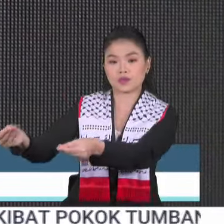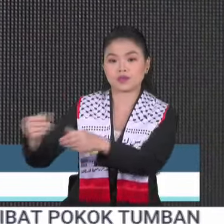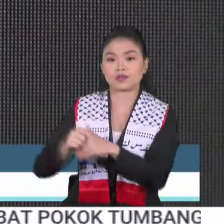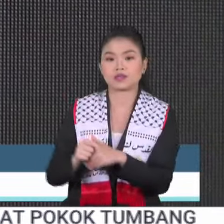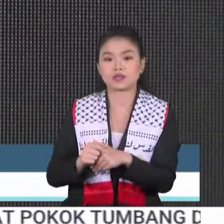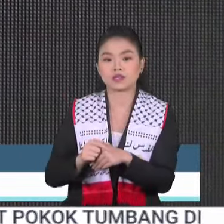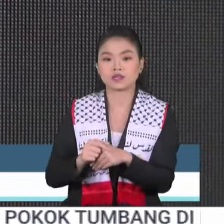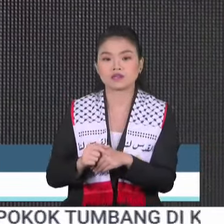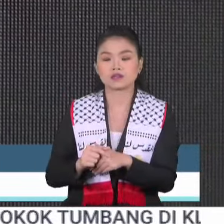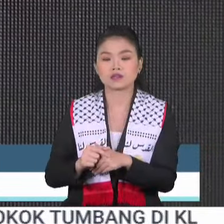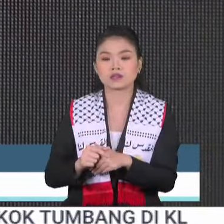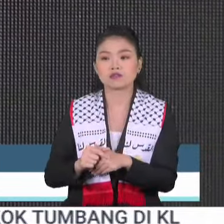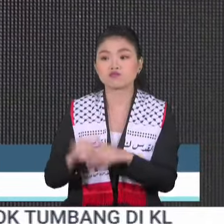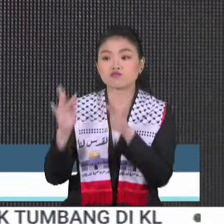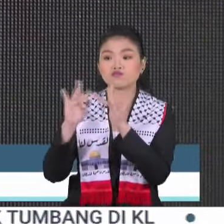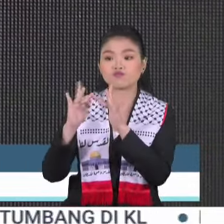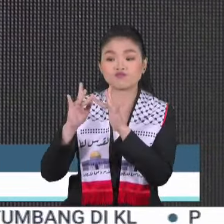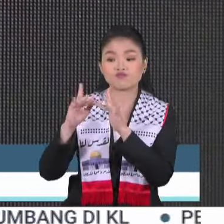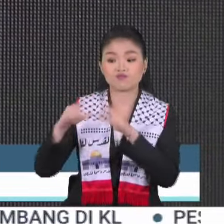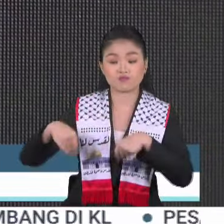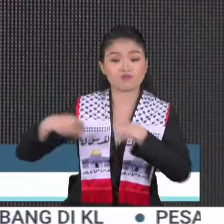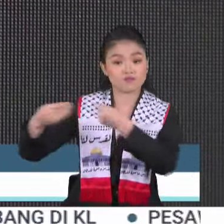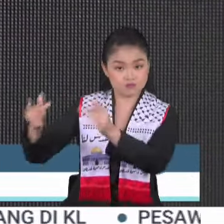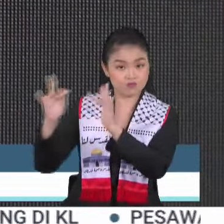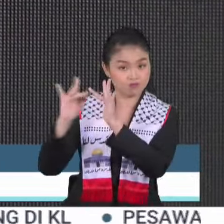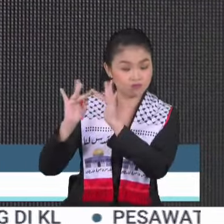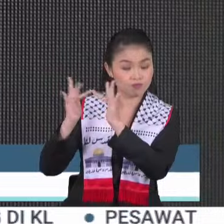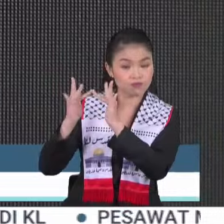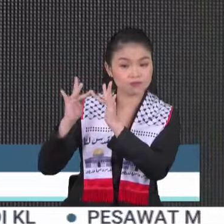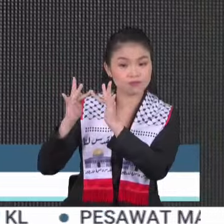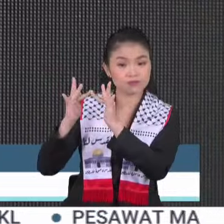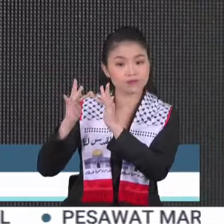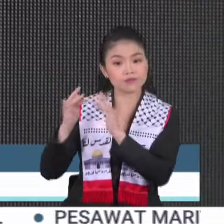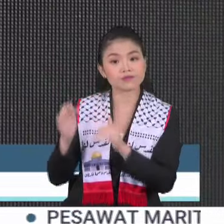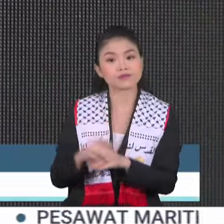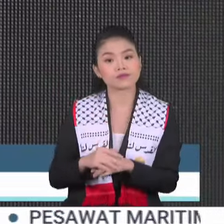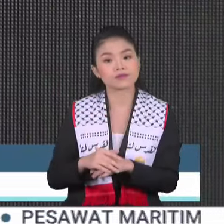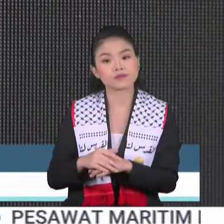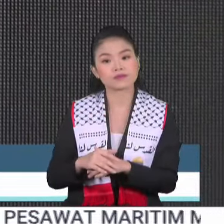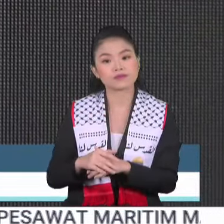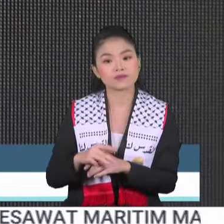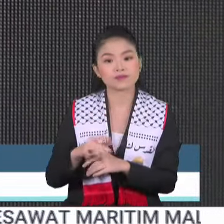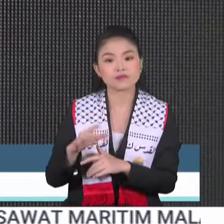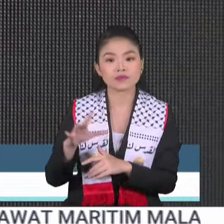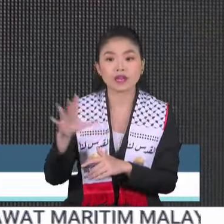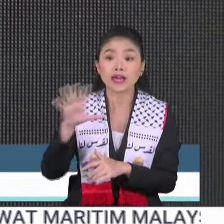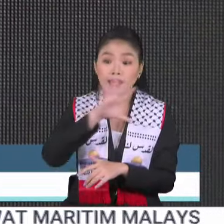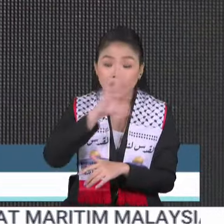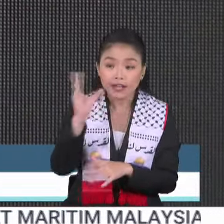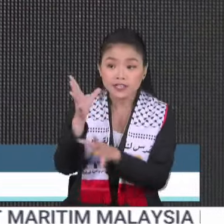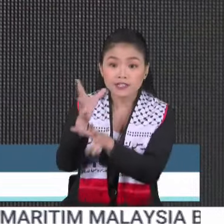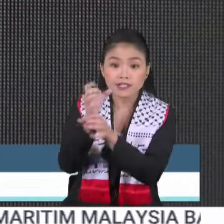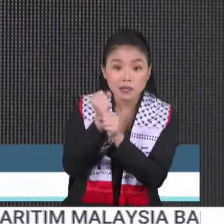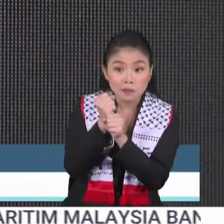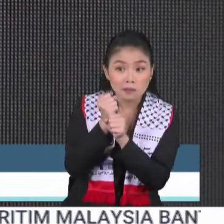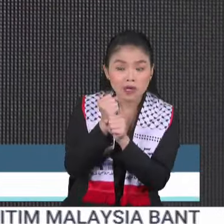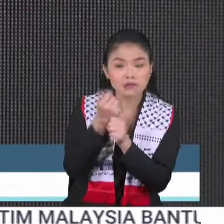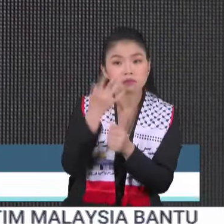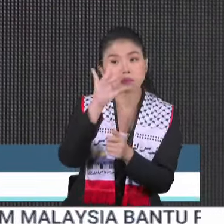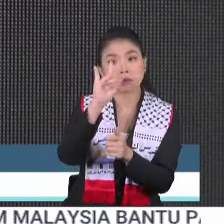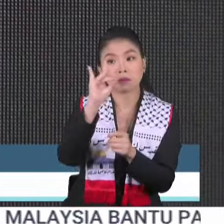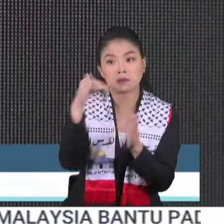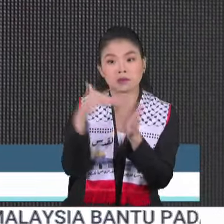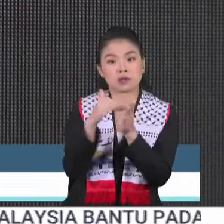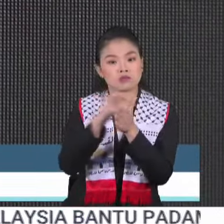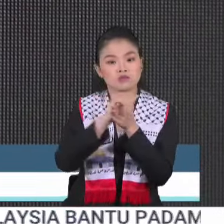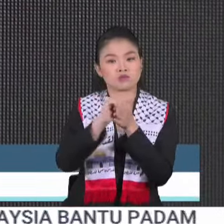sindiket penipuan online bagi bayar antara dalam bayaran sehingga RM8,000.